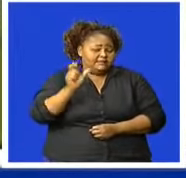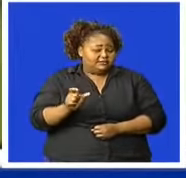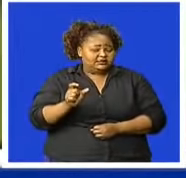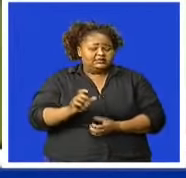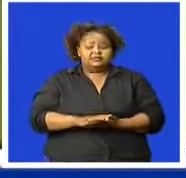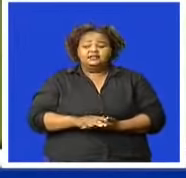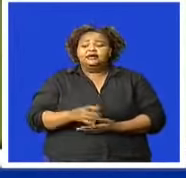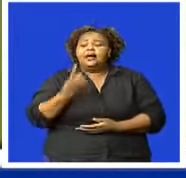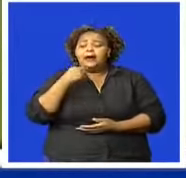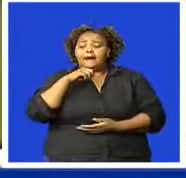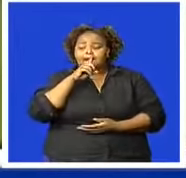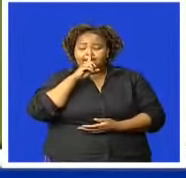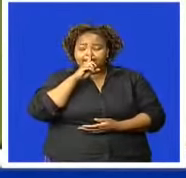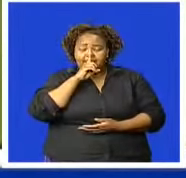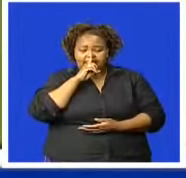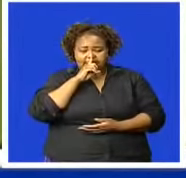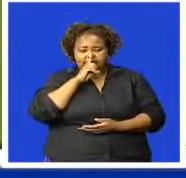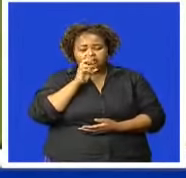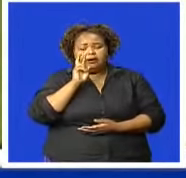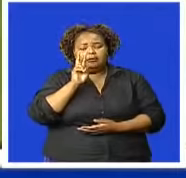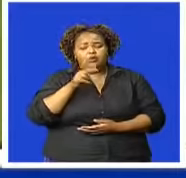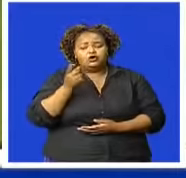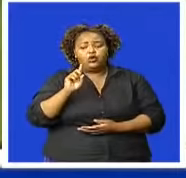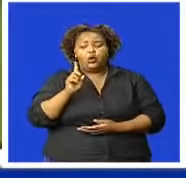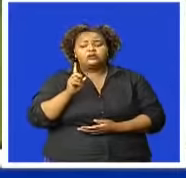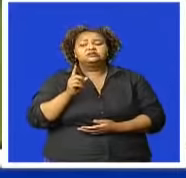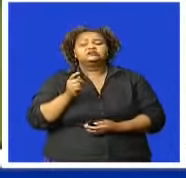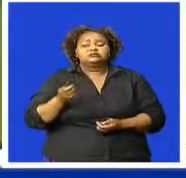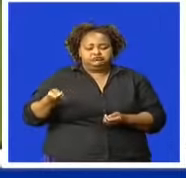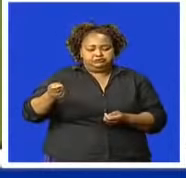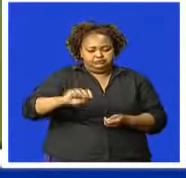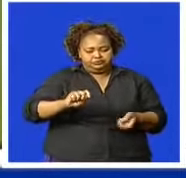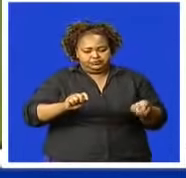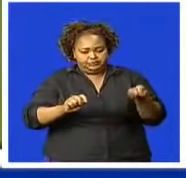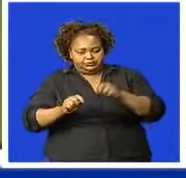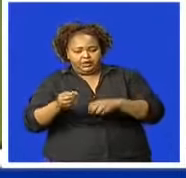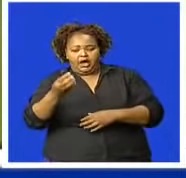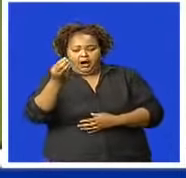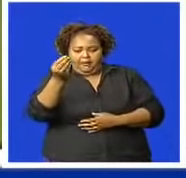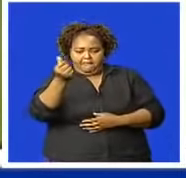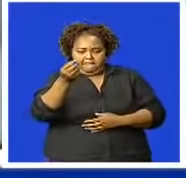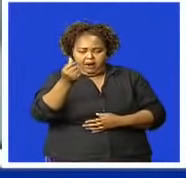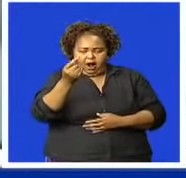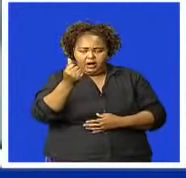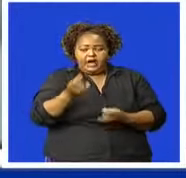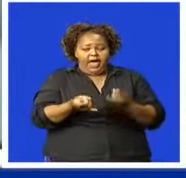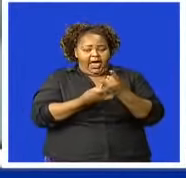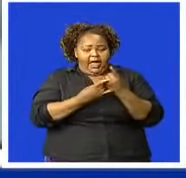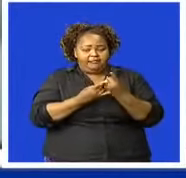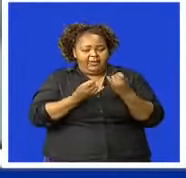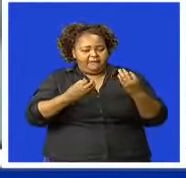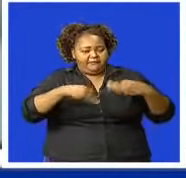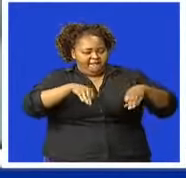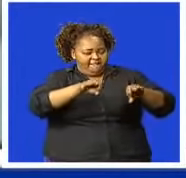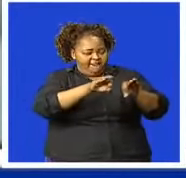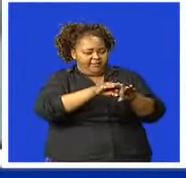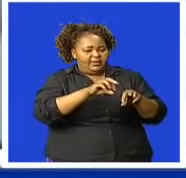sibone kuyihlangabeda ngetindleko imindeni yalababoshiwe ngenxa yalesigameko. Bathi